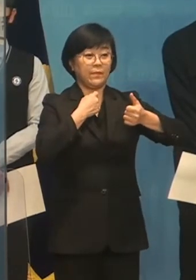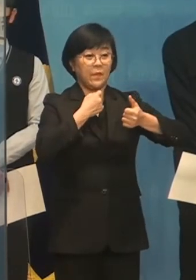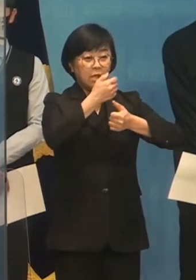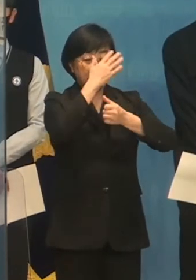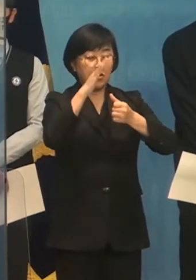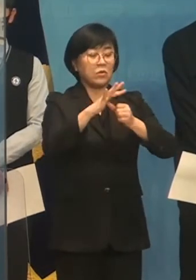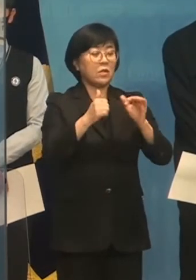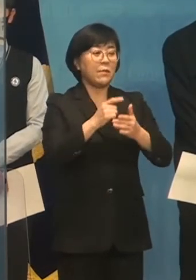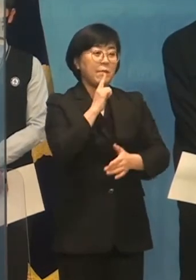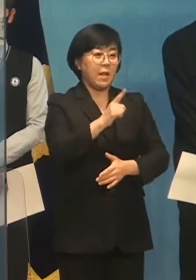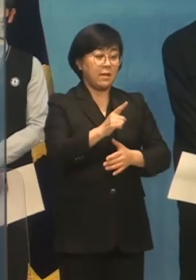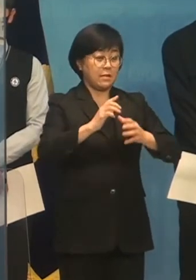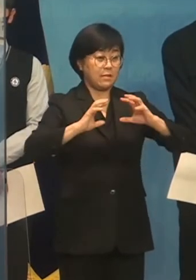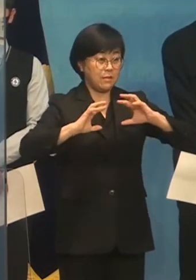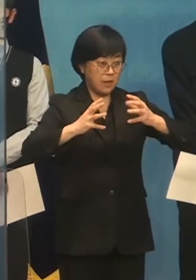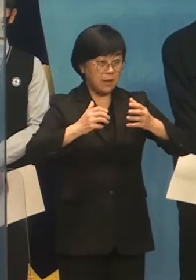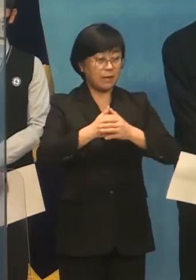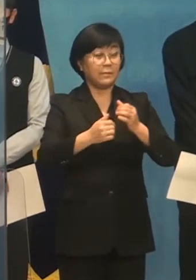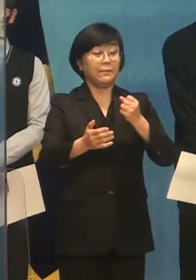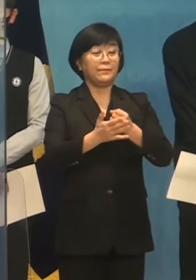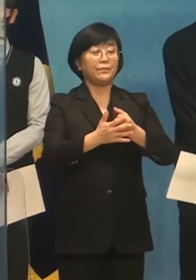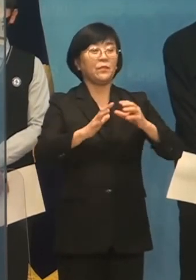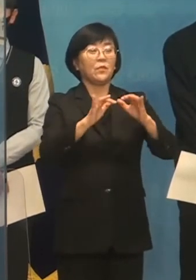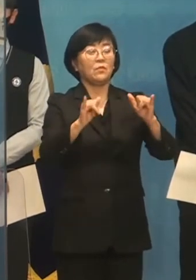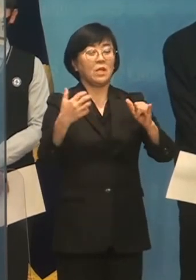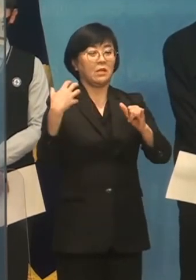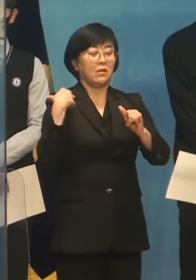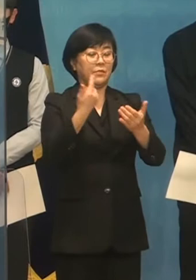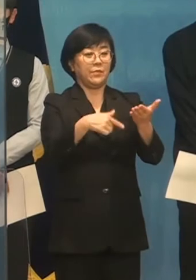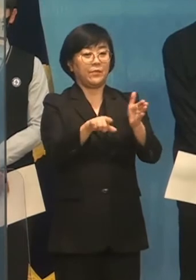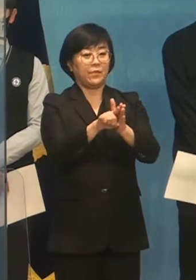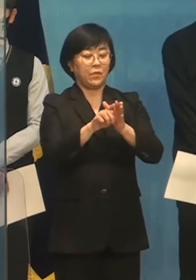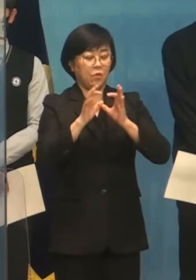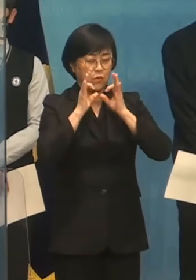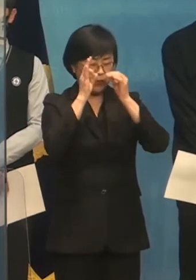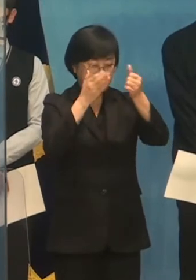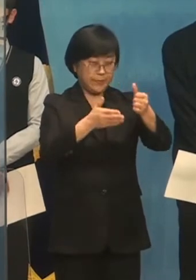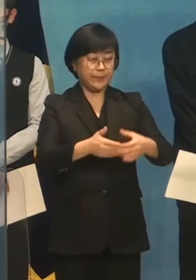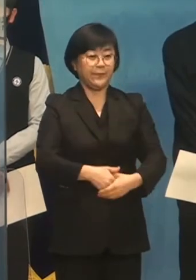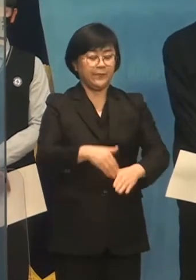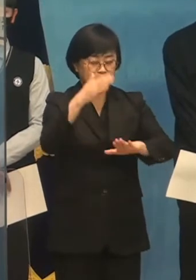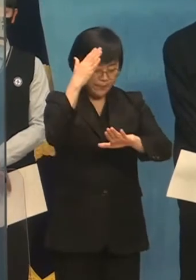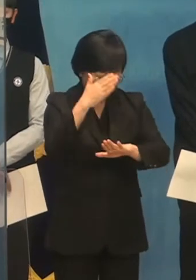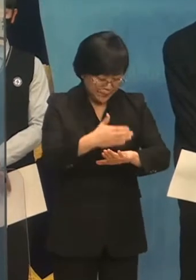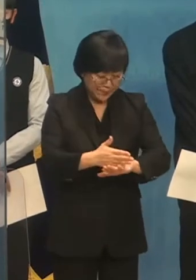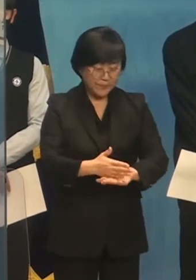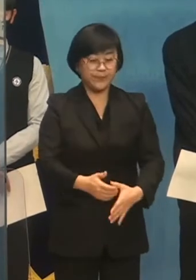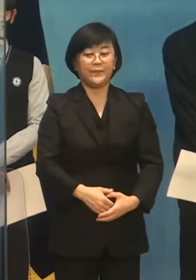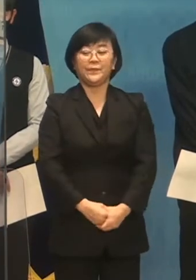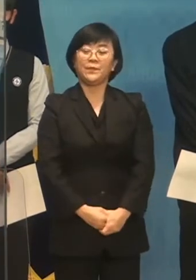청소년이 한마디 할 수 있는 나라, 청소년도 국민이 되는 나라를 만들기 위해 노력해 주십시오. 감사합니다.